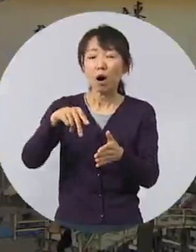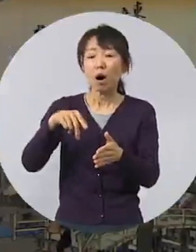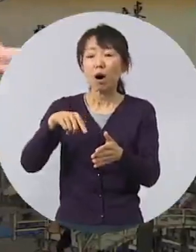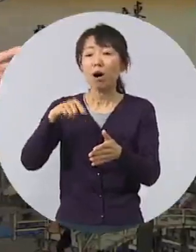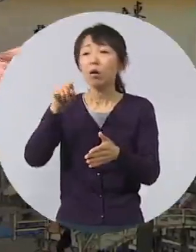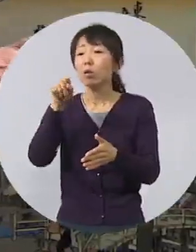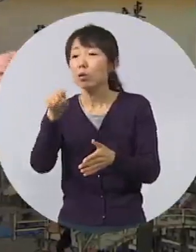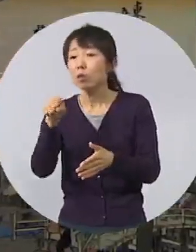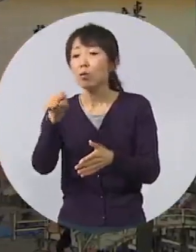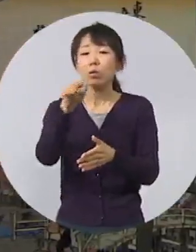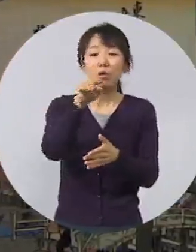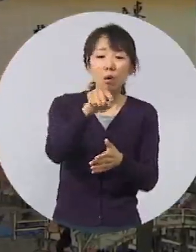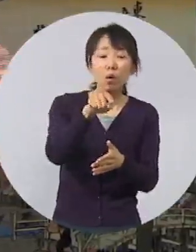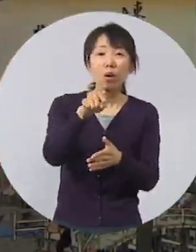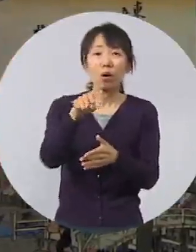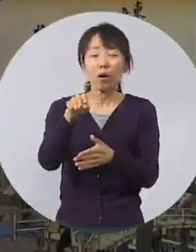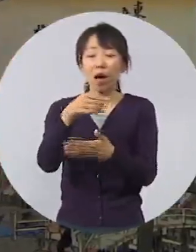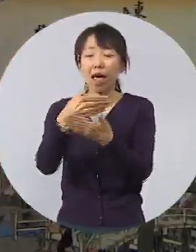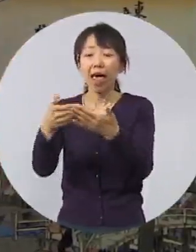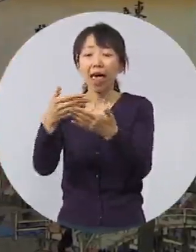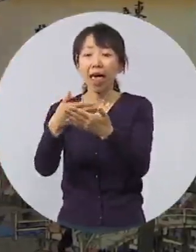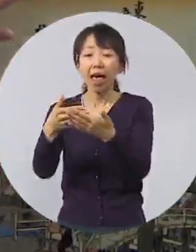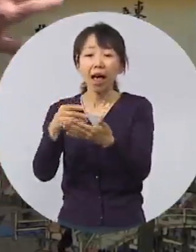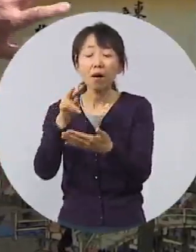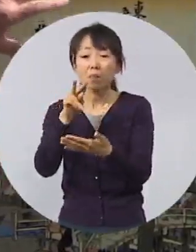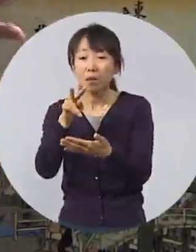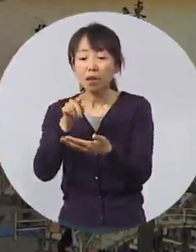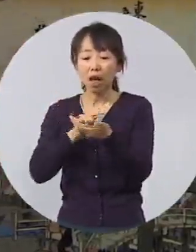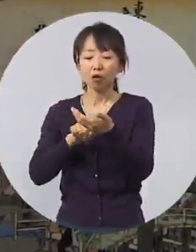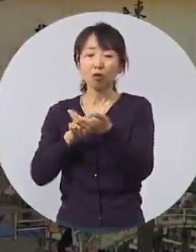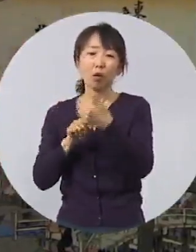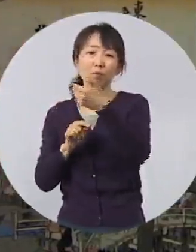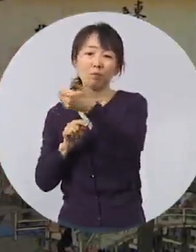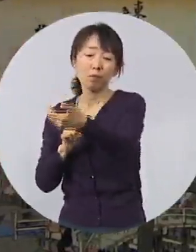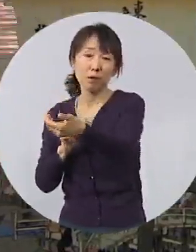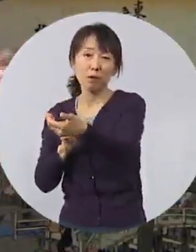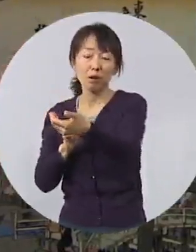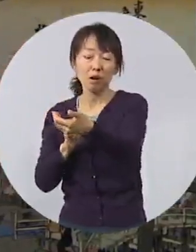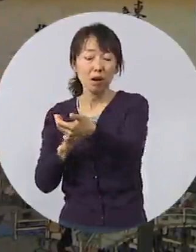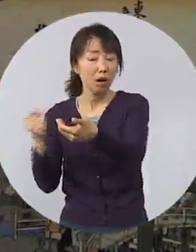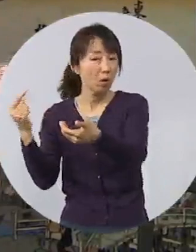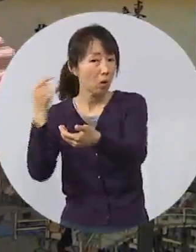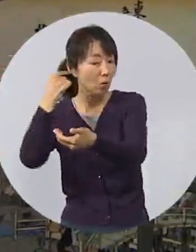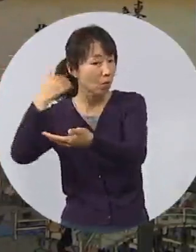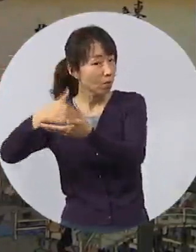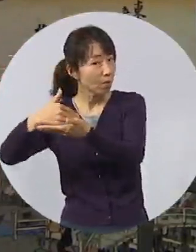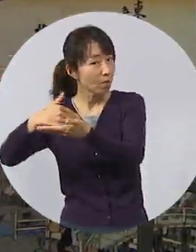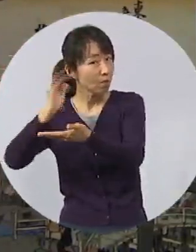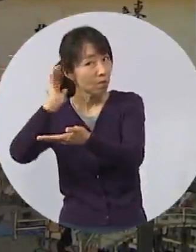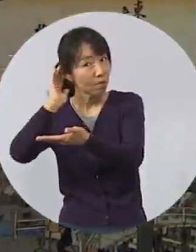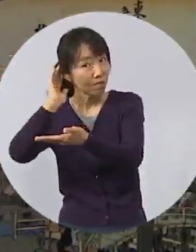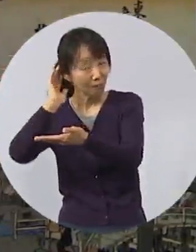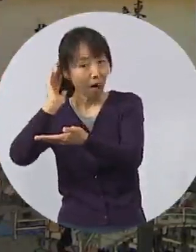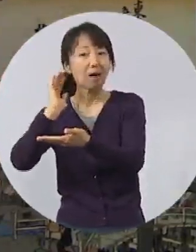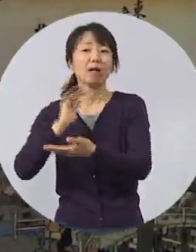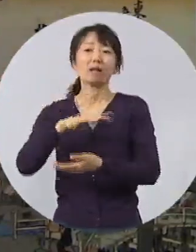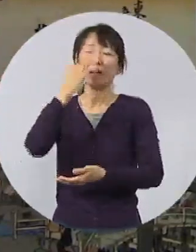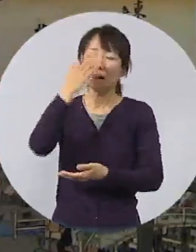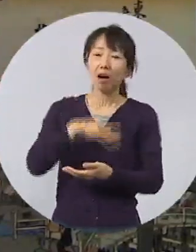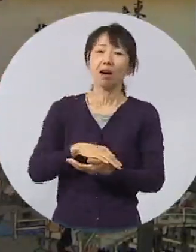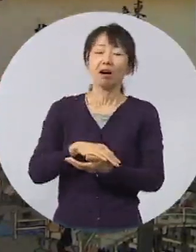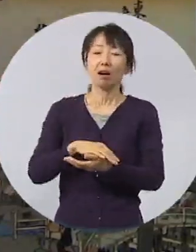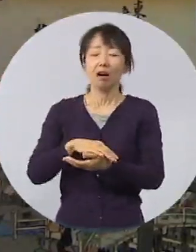一つトランスボックスを見て、で QR コードをかざして音声で解説を受けるということになると、より、は